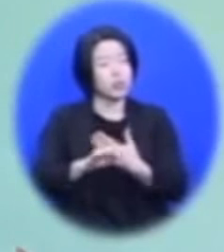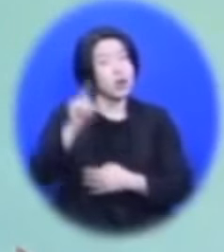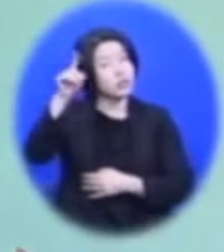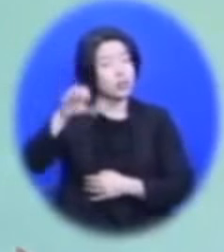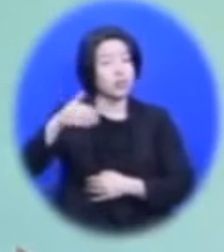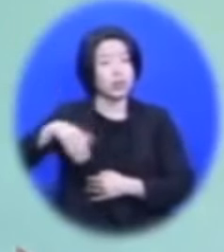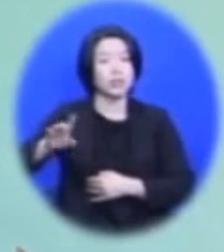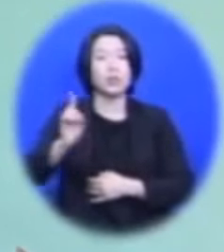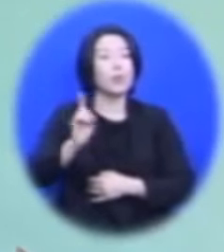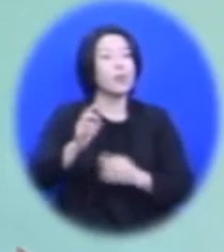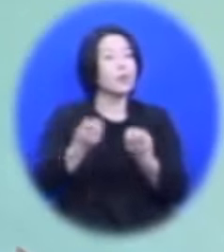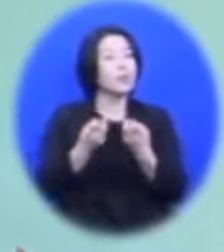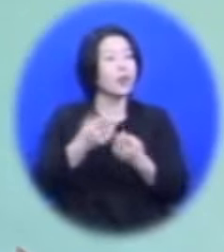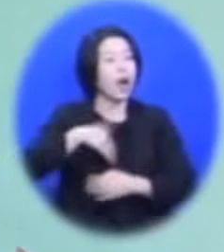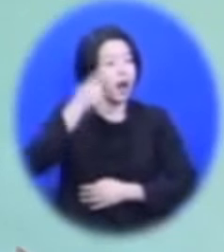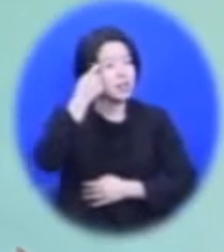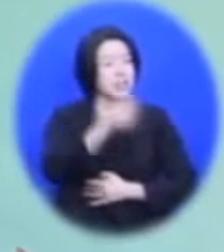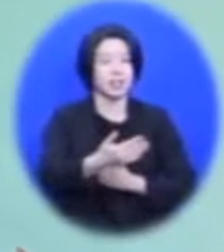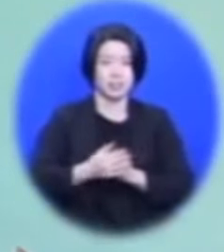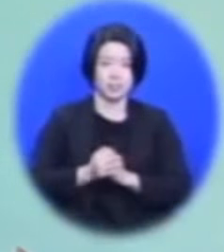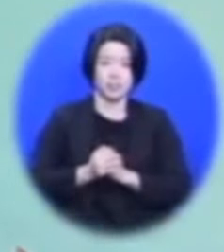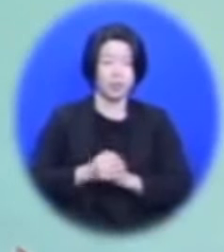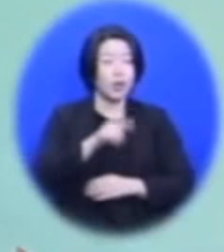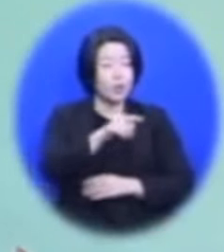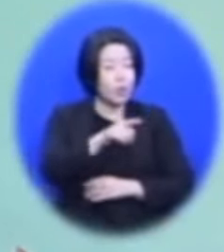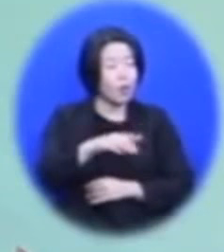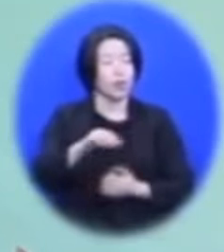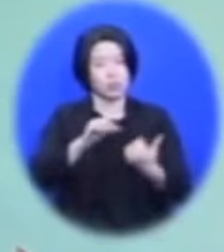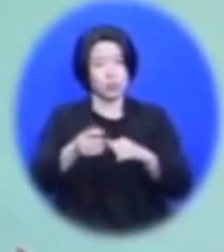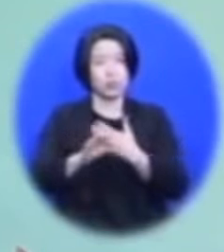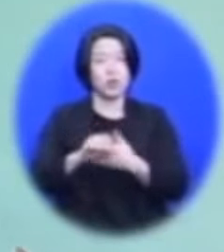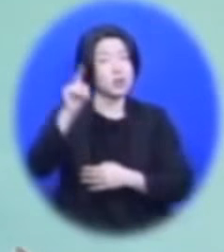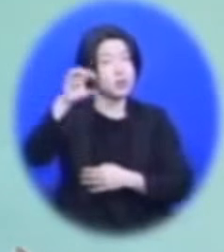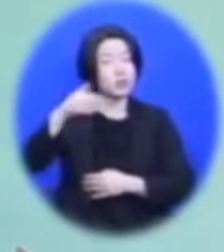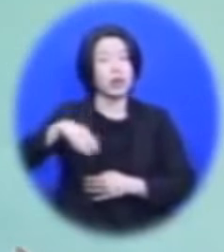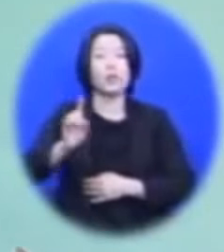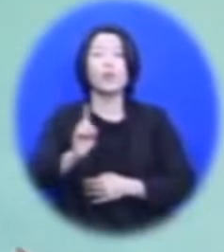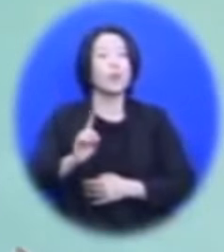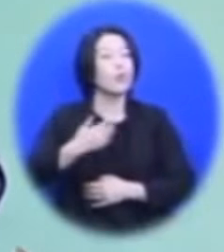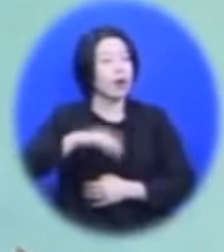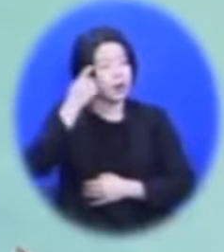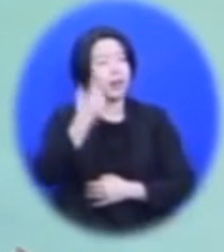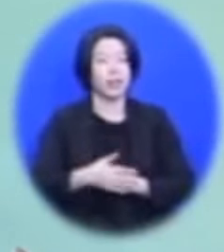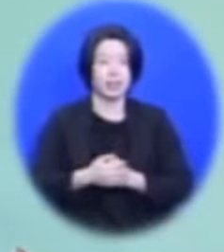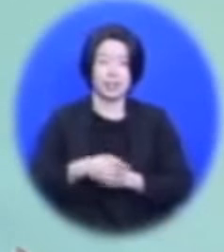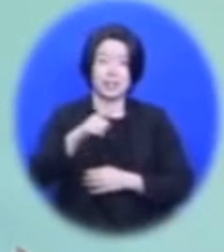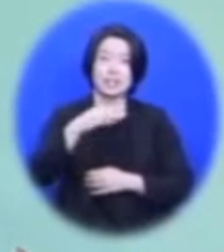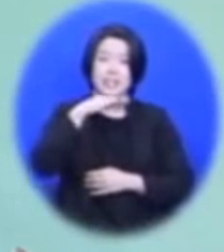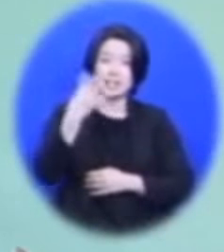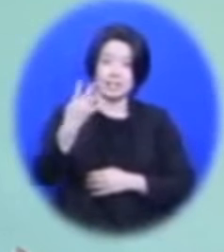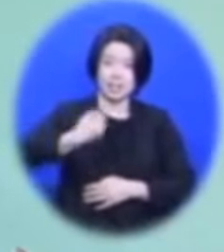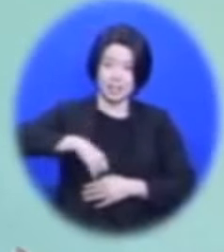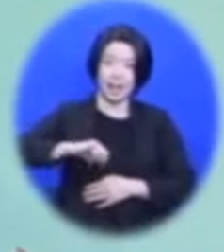어떻게? 아니, 너가 죽으면 천국에 갈지 어떻게 알아? 그랬더니 이 네 살 된